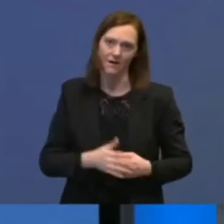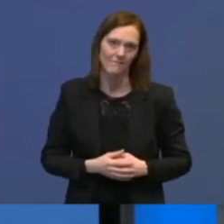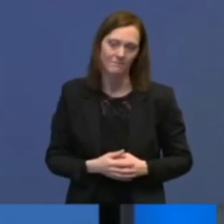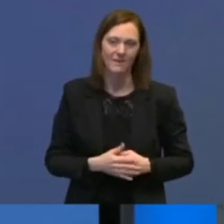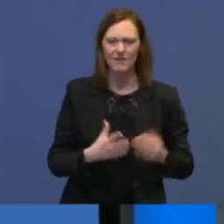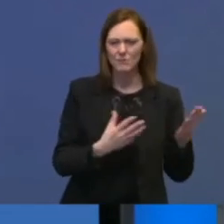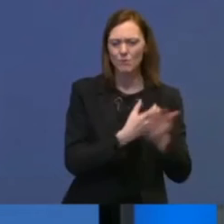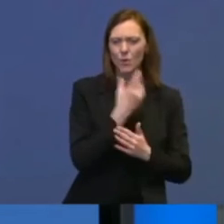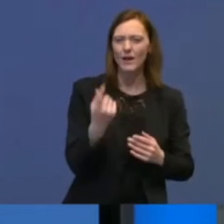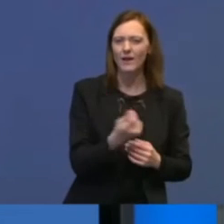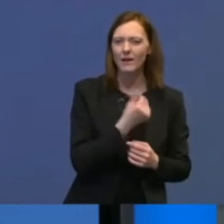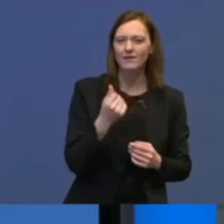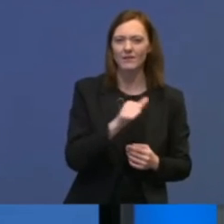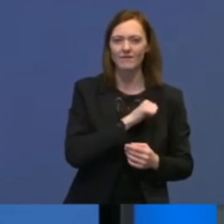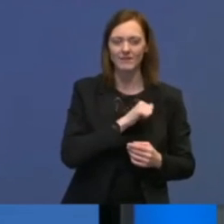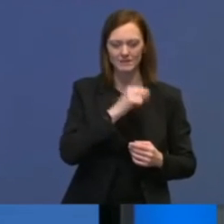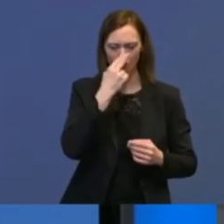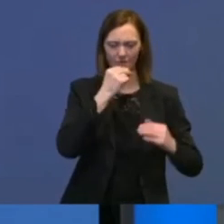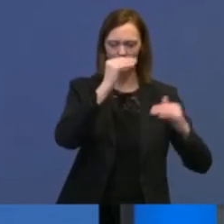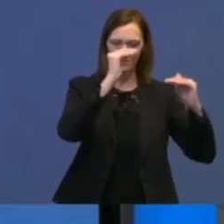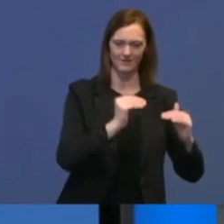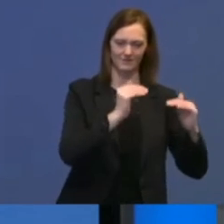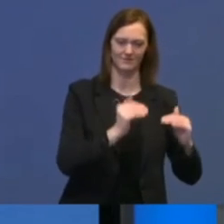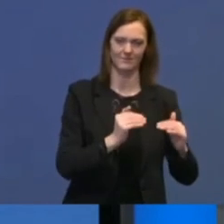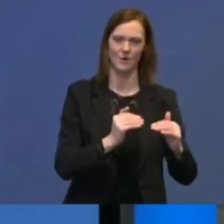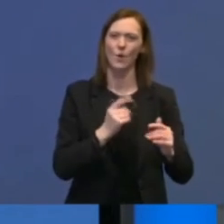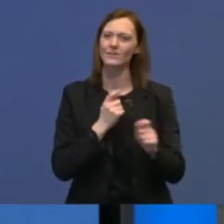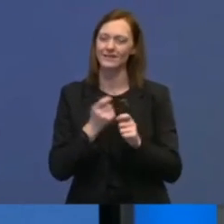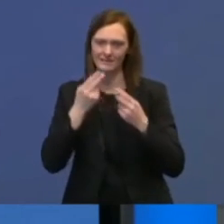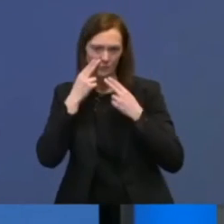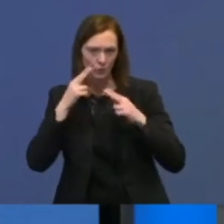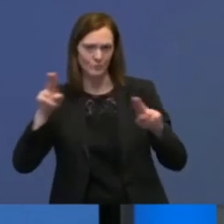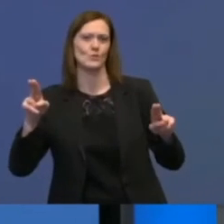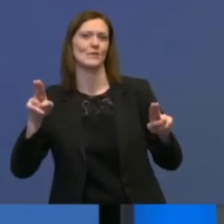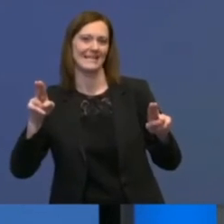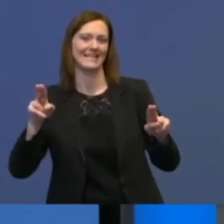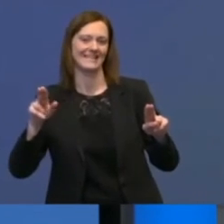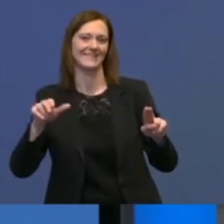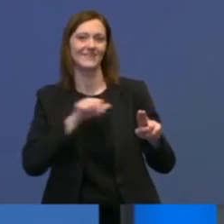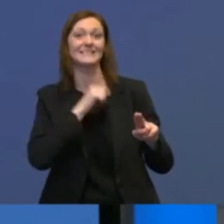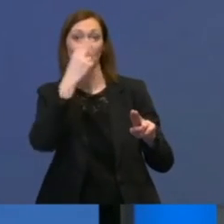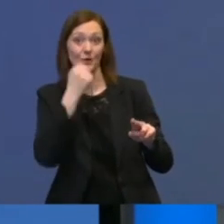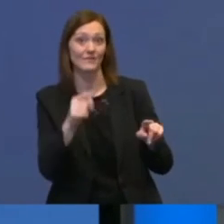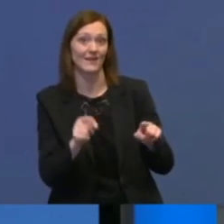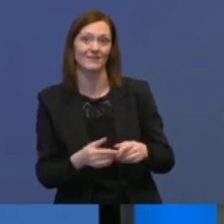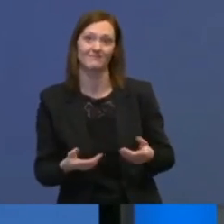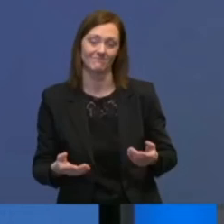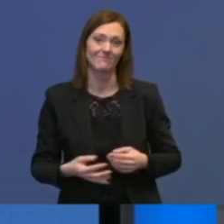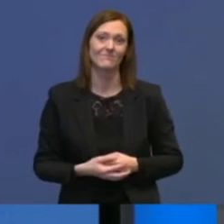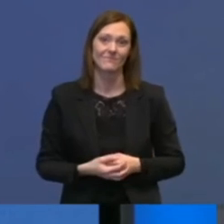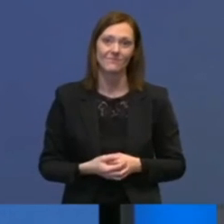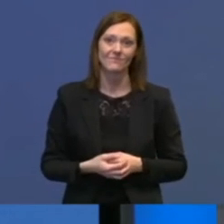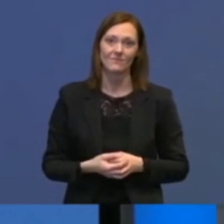faaida ya in hooslo ha yoh, wax yar buona sidaan ahaan laha xataa haddainu innogu rabil hain.